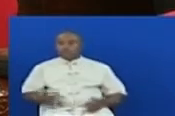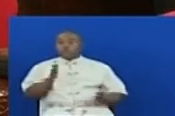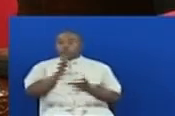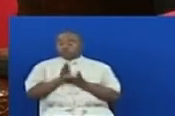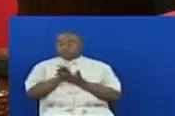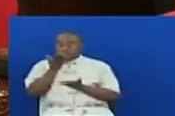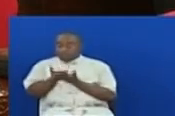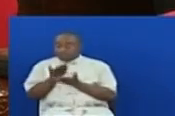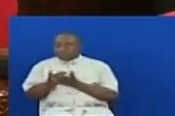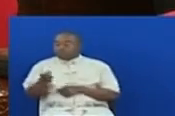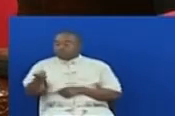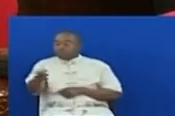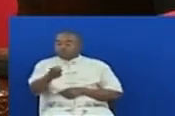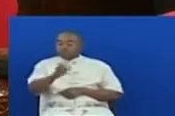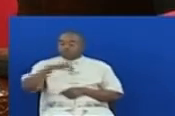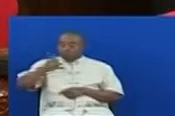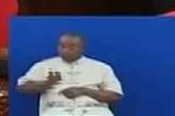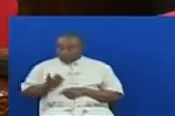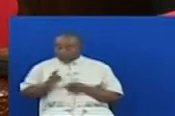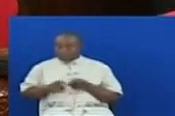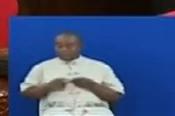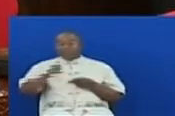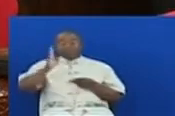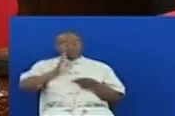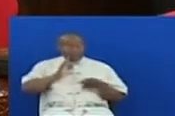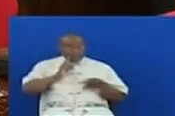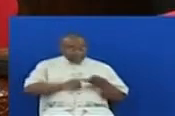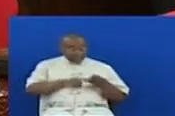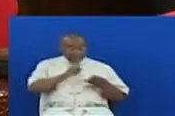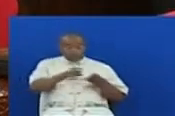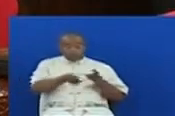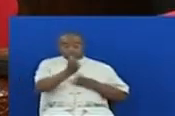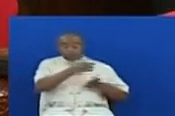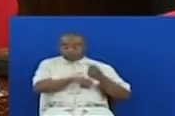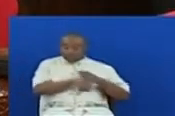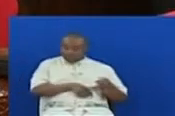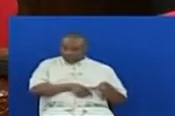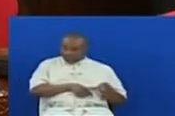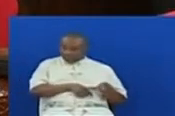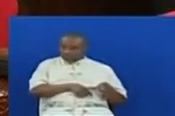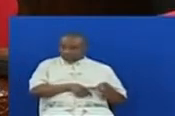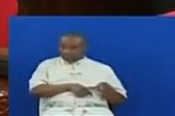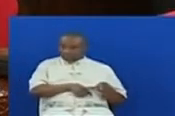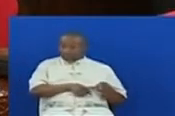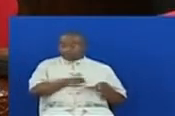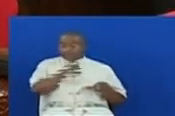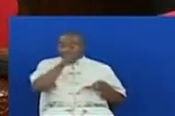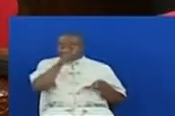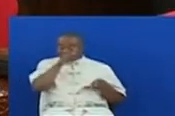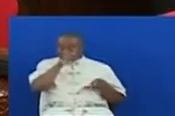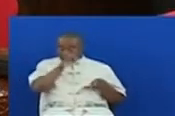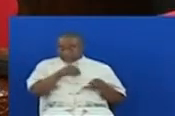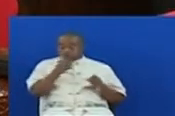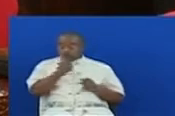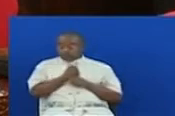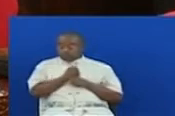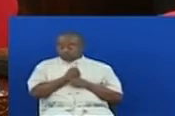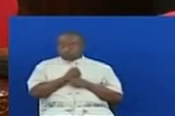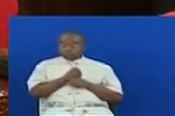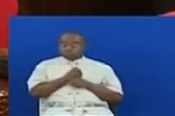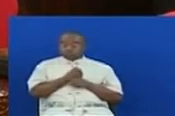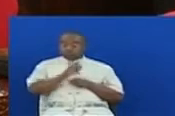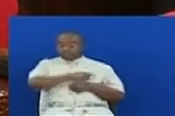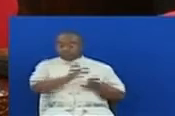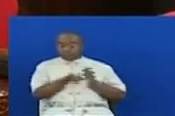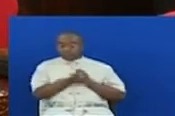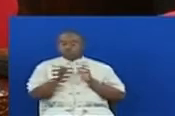ya kina mama, vijana na walemavu kuwa sheria, kufanya marekebisho ya sheria ya fedha za serikali za mitaa za